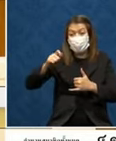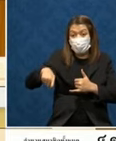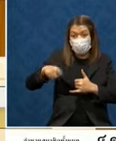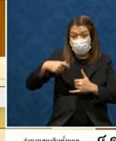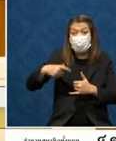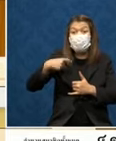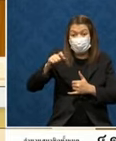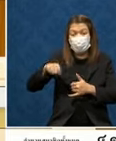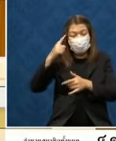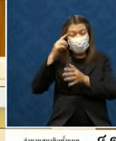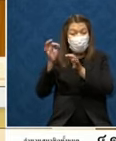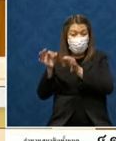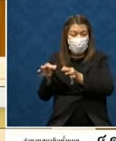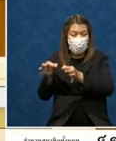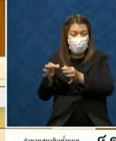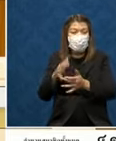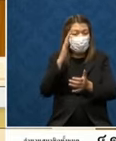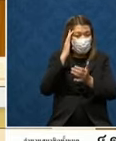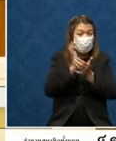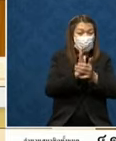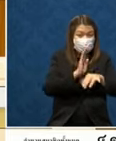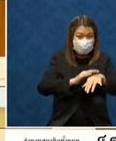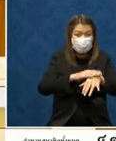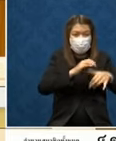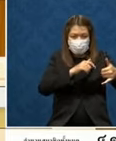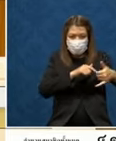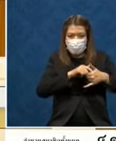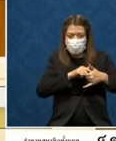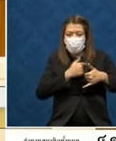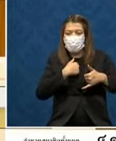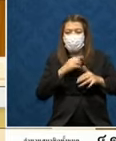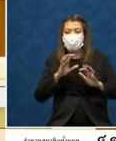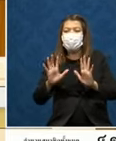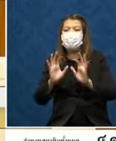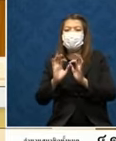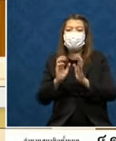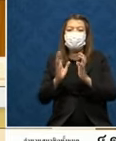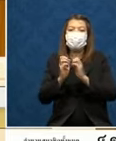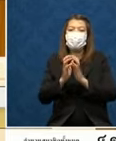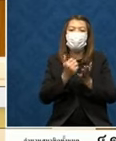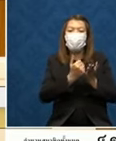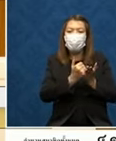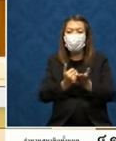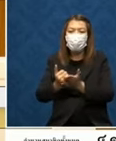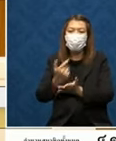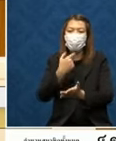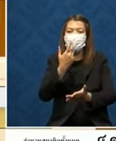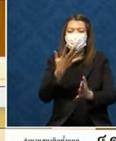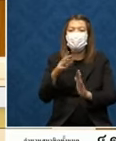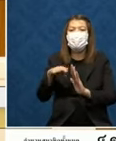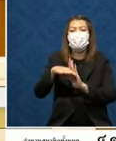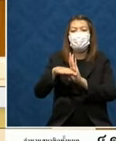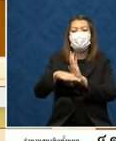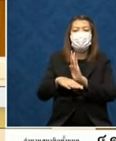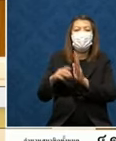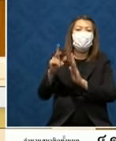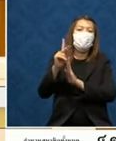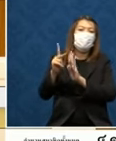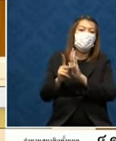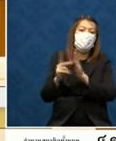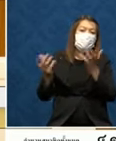ให้พนักงานสอบสวนไปออกหมายเรียกก่อนเรื่องนี้ผมไม่ขอเข้าไปก้าวก่ายนะครับไม่ได้ช่วยเหลือใครนี่คือกระบวนการทางกฎหมายกระบวง